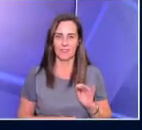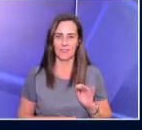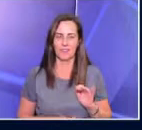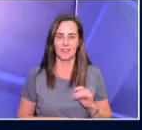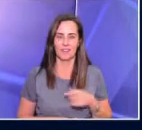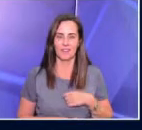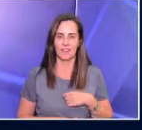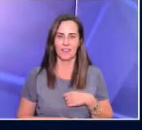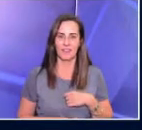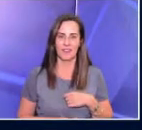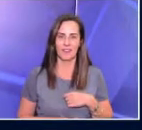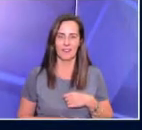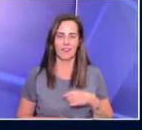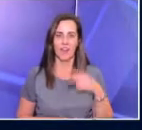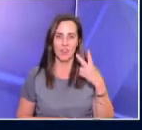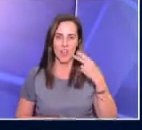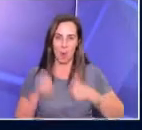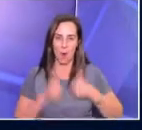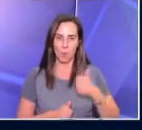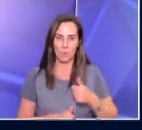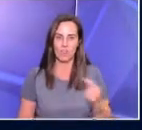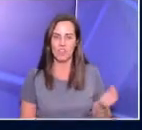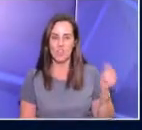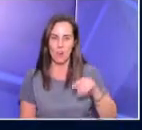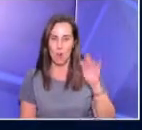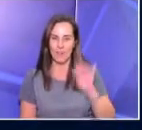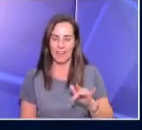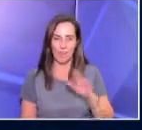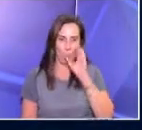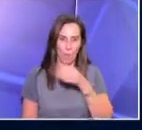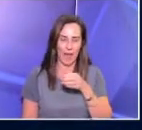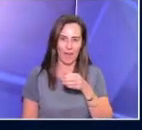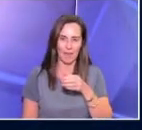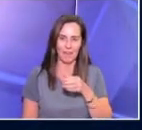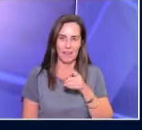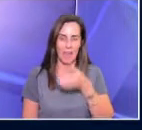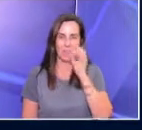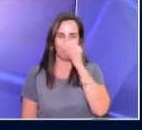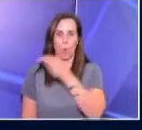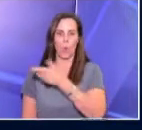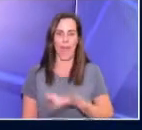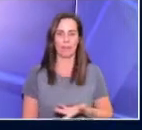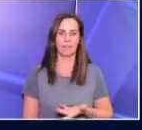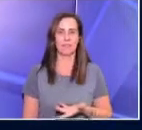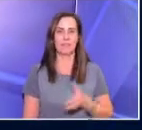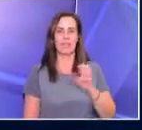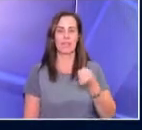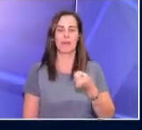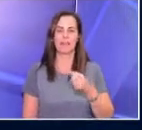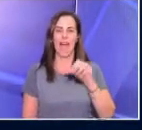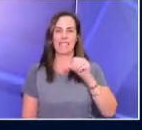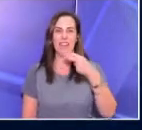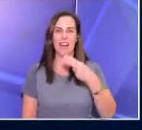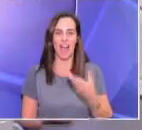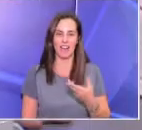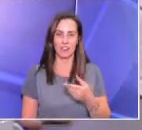אתם חייבים לנקות לי את זה. שתי המועמדים שבאו נגד חולדאי... אז הם העדיפו את חולדאי. כי אם היה אסף הראל... שתי